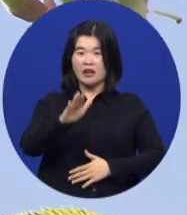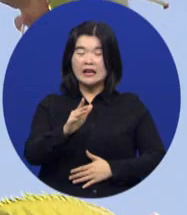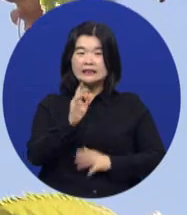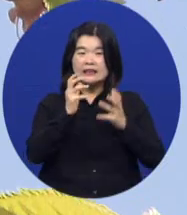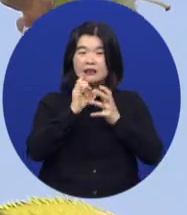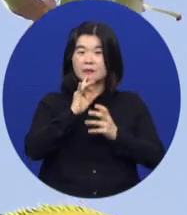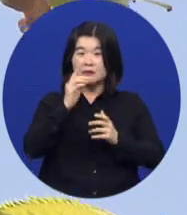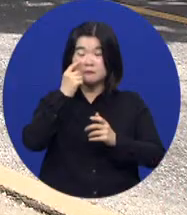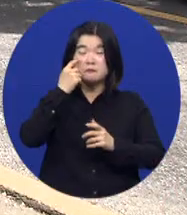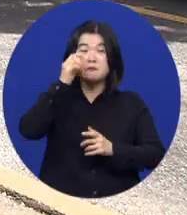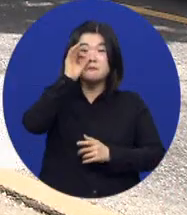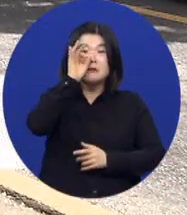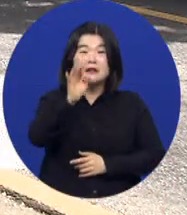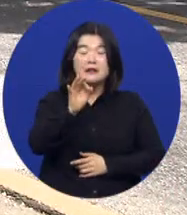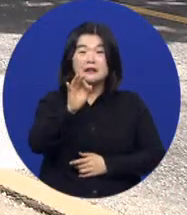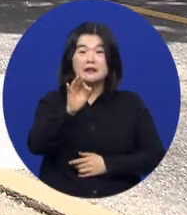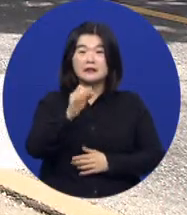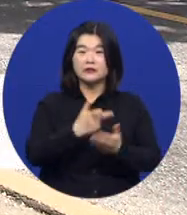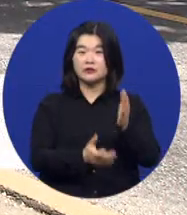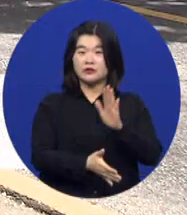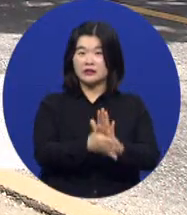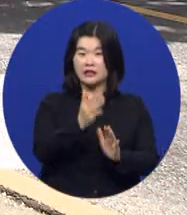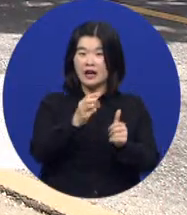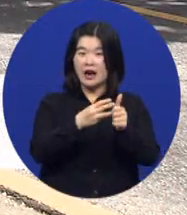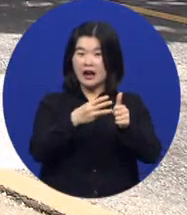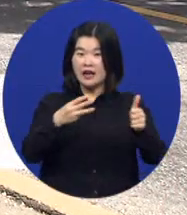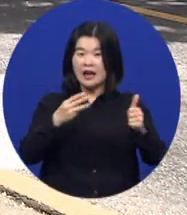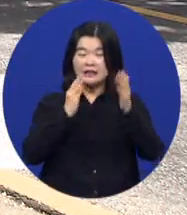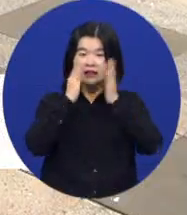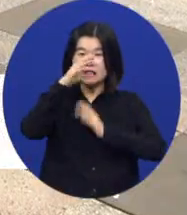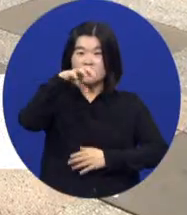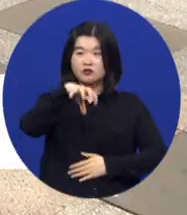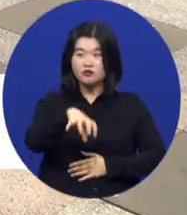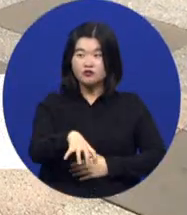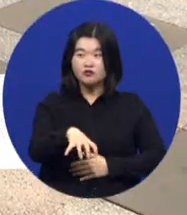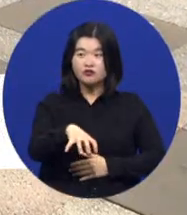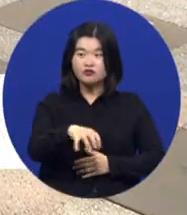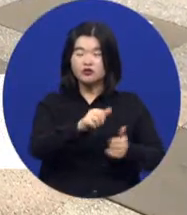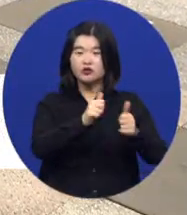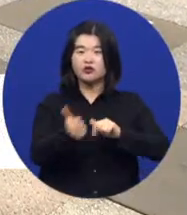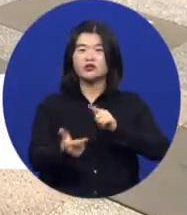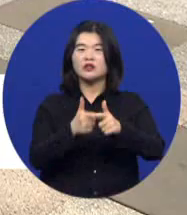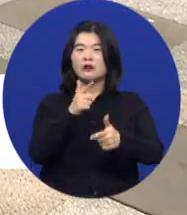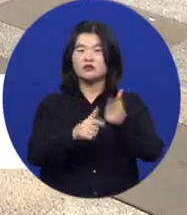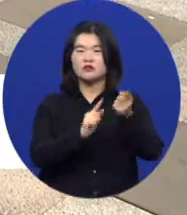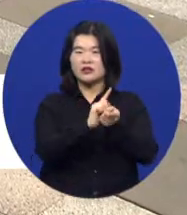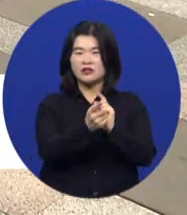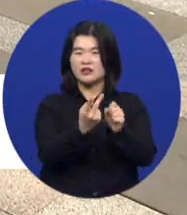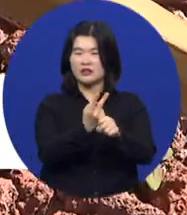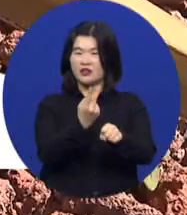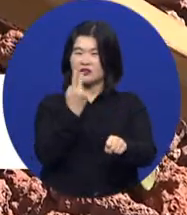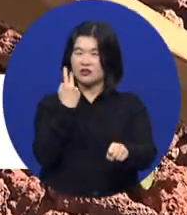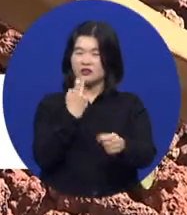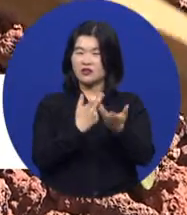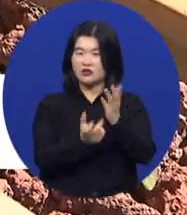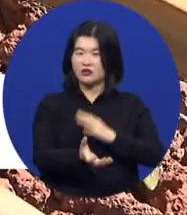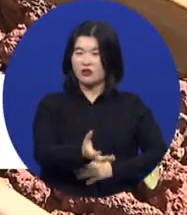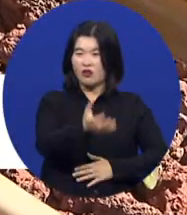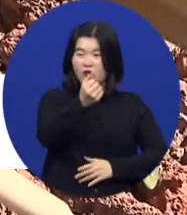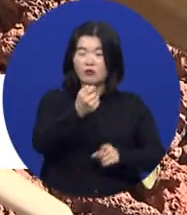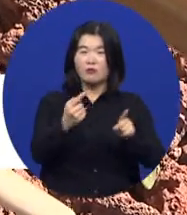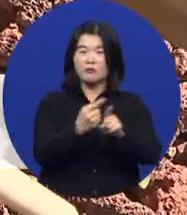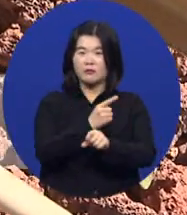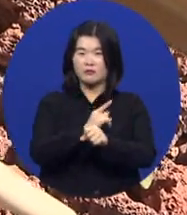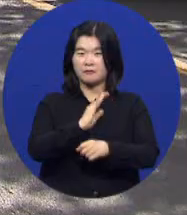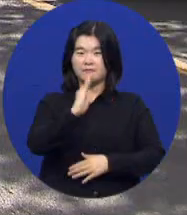띕니다. 제주시와 한라생태숲이 공동으로 죽은 나무를 대신해 2년 전에 제주 자생종으로